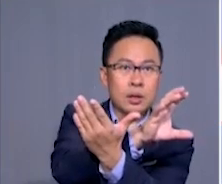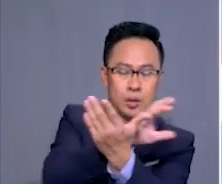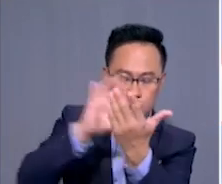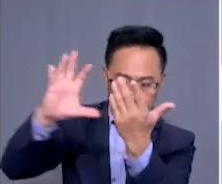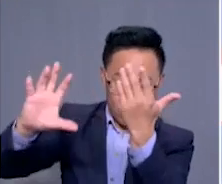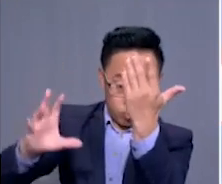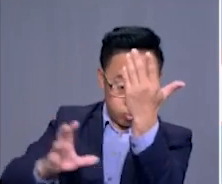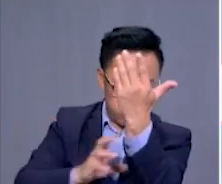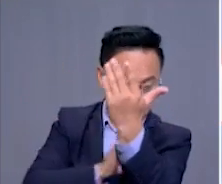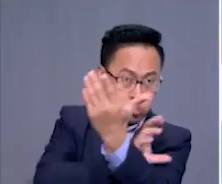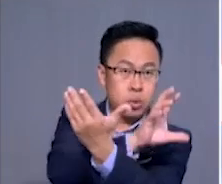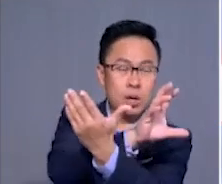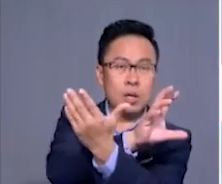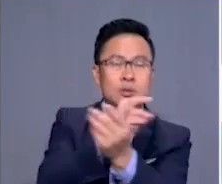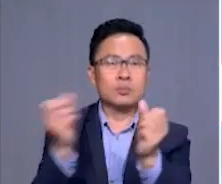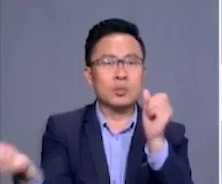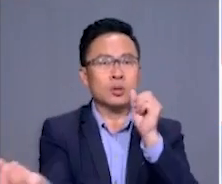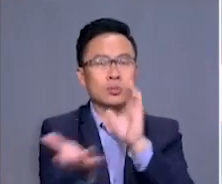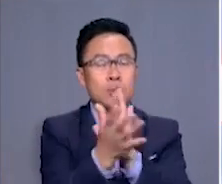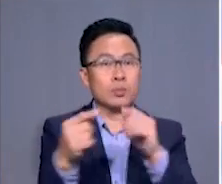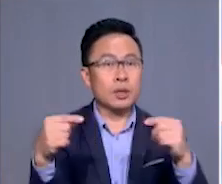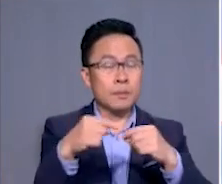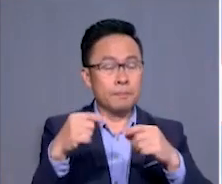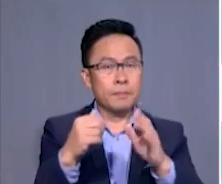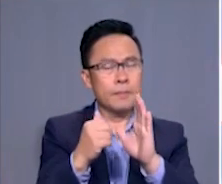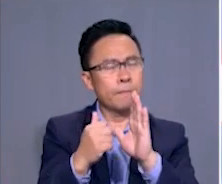ที่เหนือเนี่ยช่วงนั้นก็อาจจะมีผล